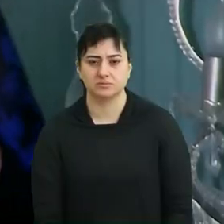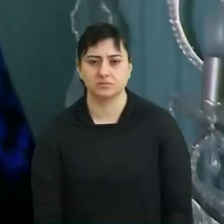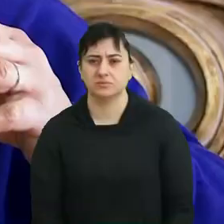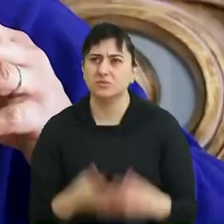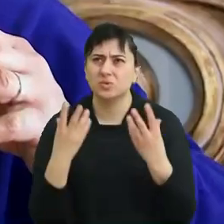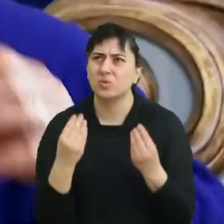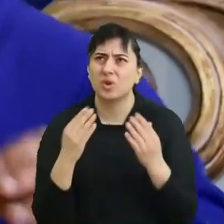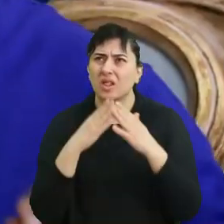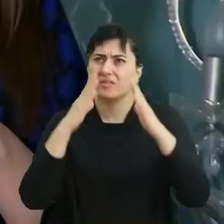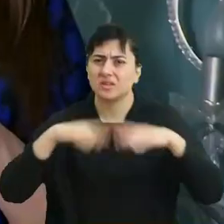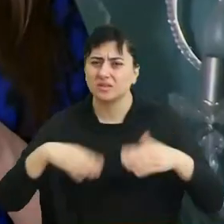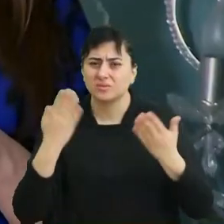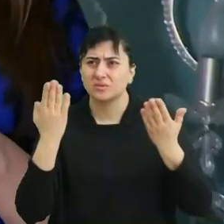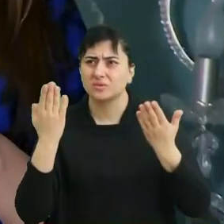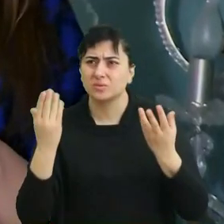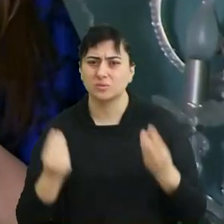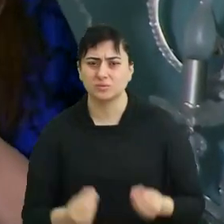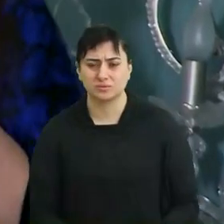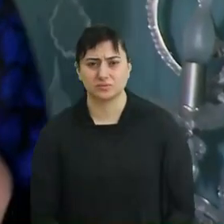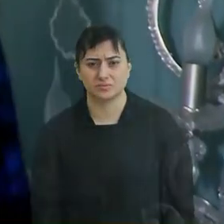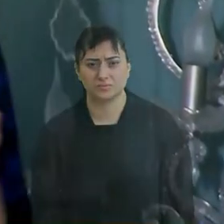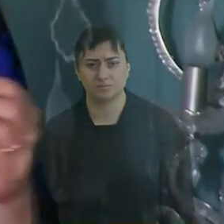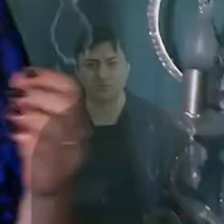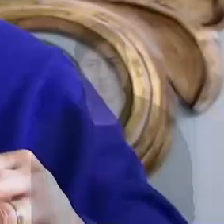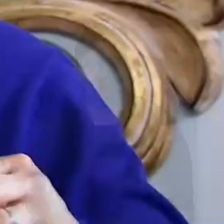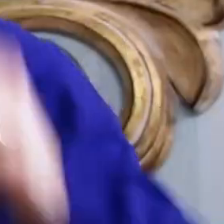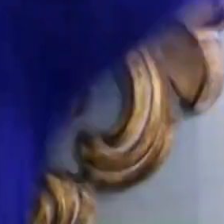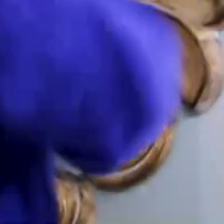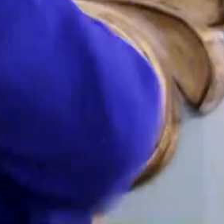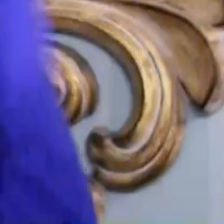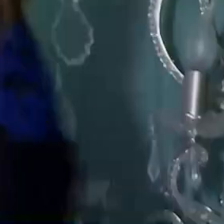Ulan Nuri, ev mi yıkılıyor ya? Ay, ne oluyor?